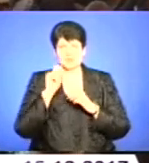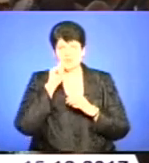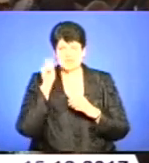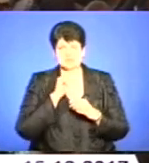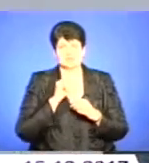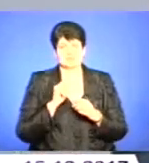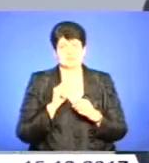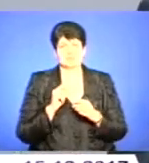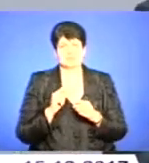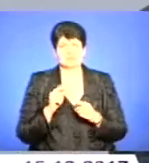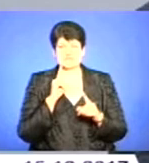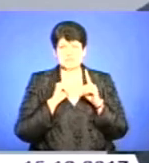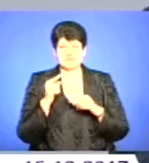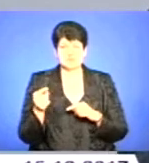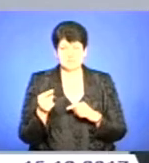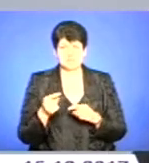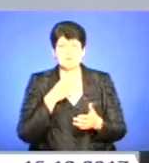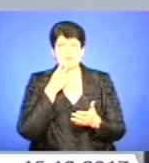у Тернополі. Бачення